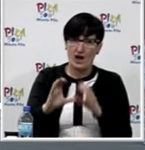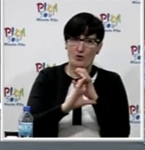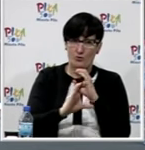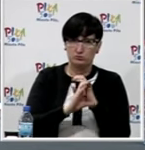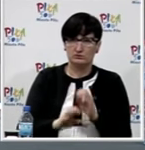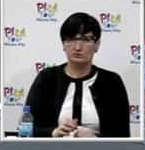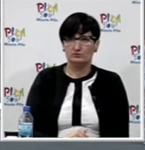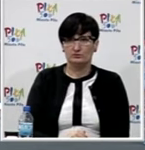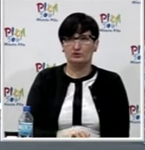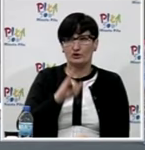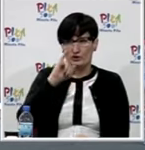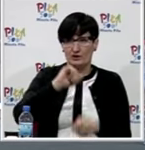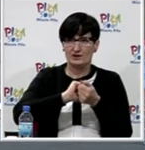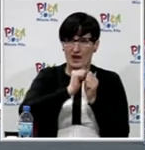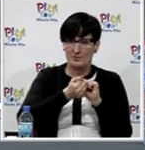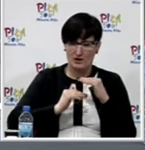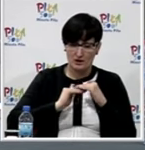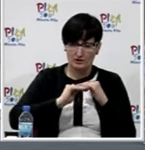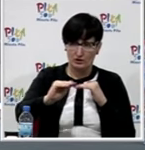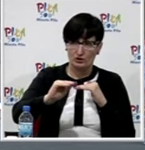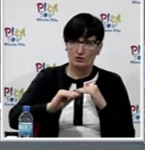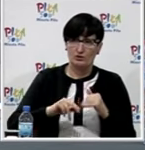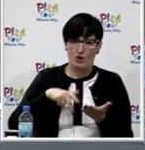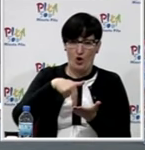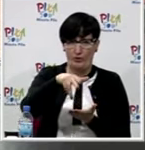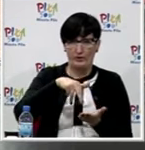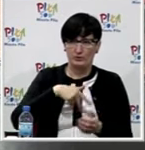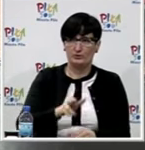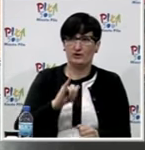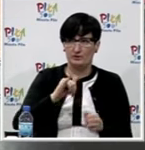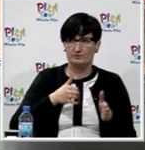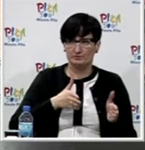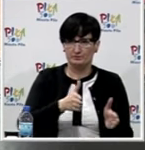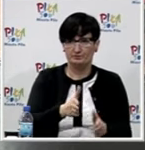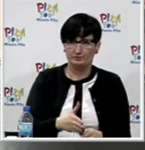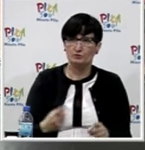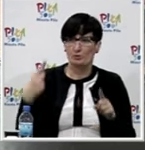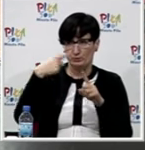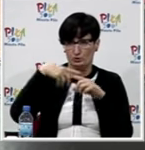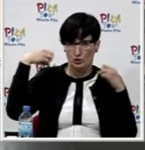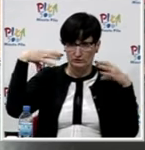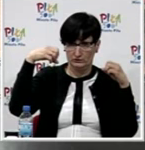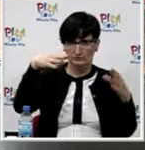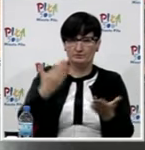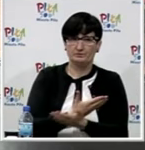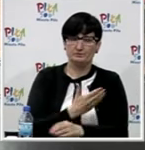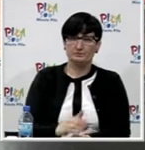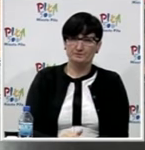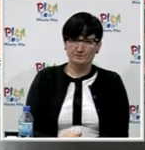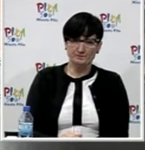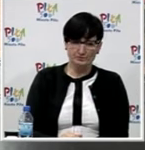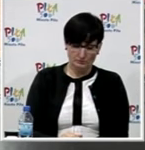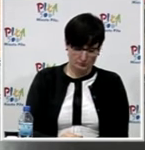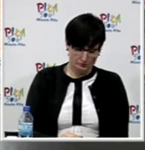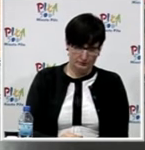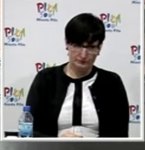wspomnę oczywiście o wymianie nawierzchni chodników i jezdni. Plus oświetlenie nowe. Dziękuję bardzo.